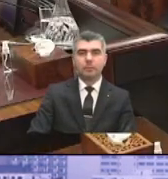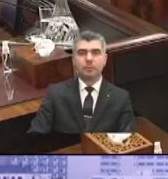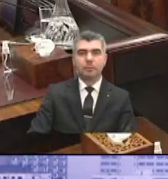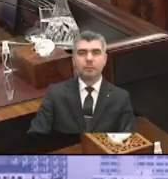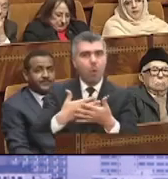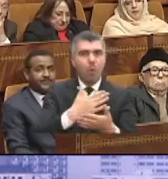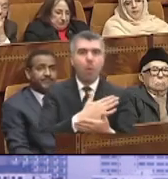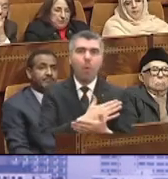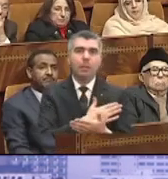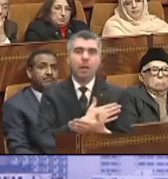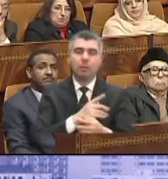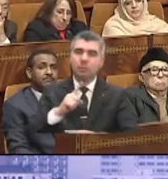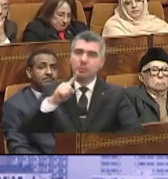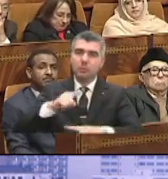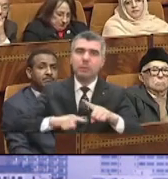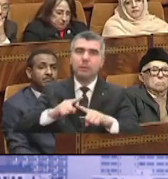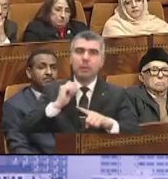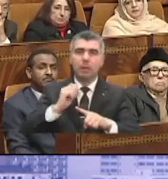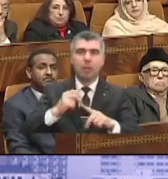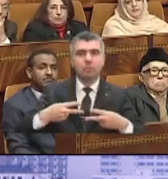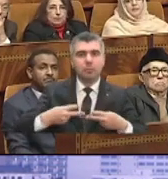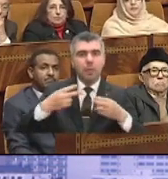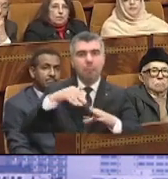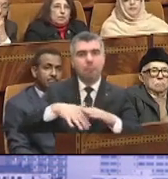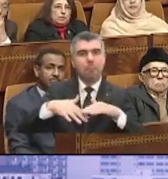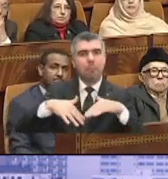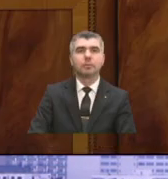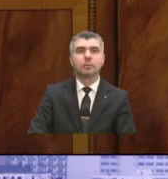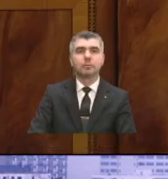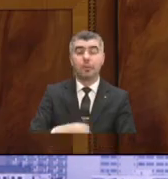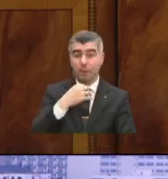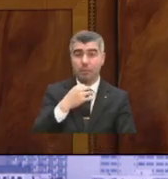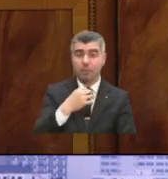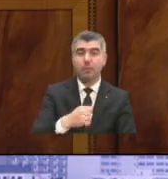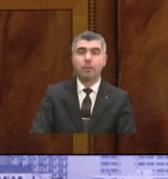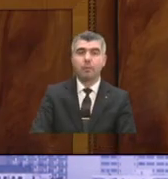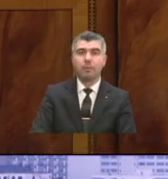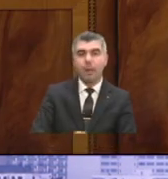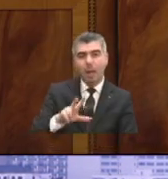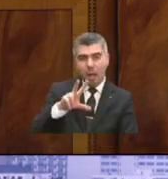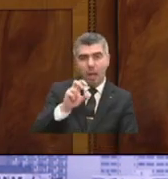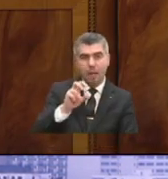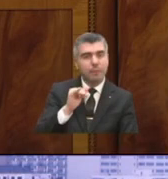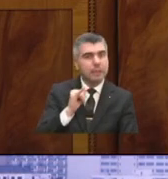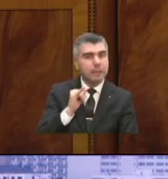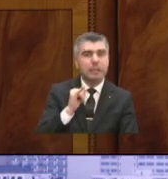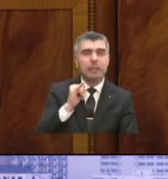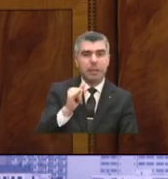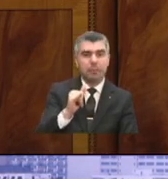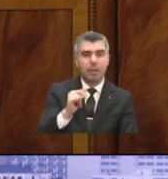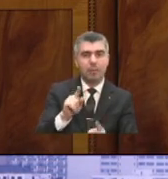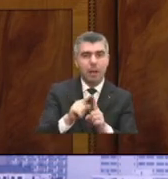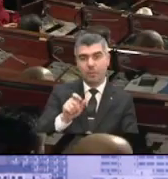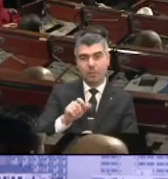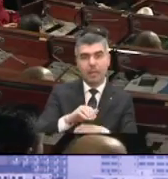المتوسطه والاهم هو حمايه المواطن الذي يعيش في وضعيه هشاشه اذا ماذا فعلت الحكومه هي القوانين المرتبطه